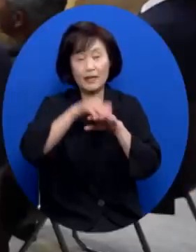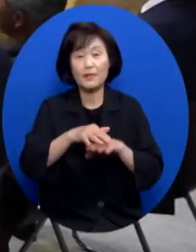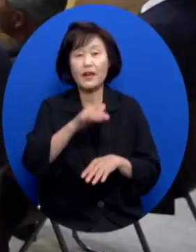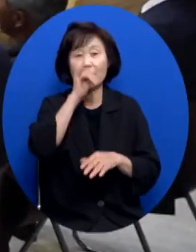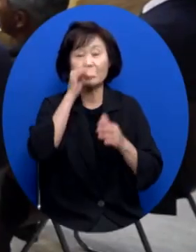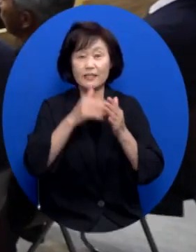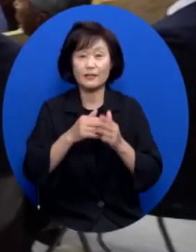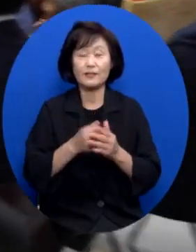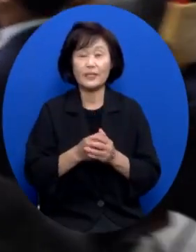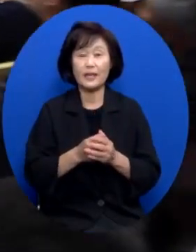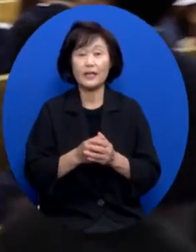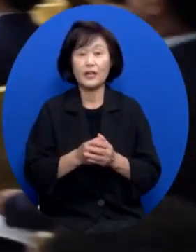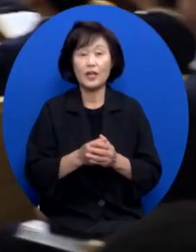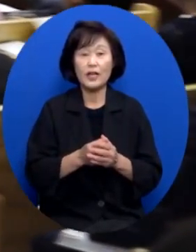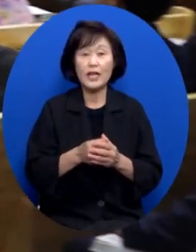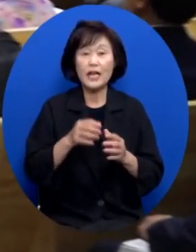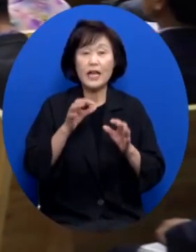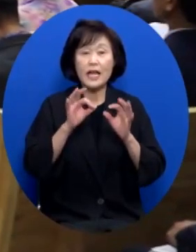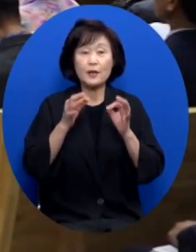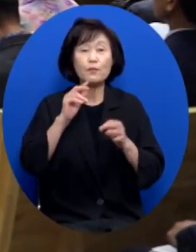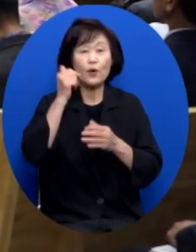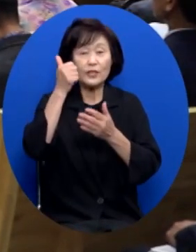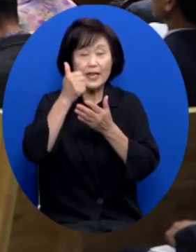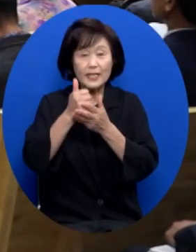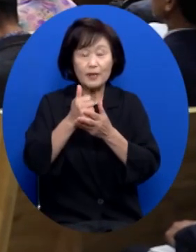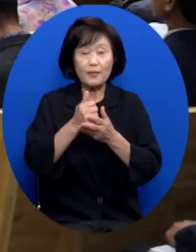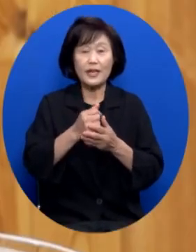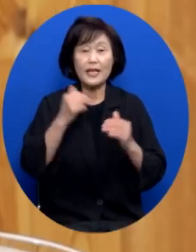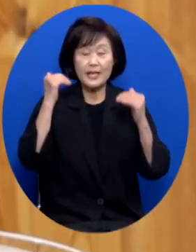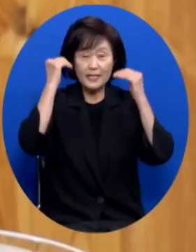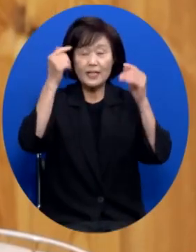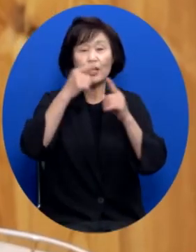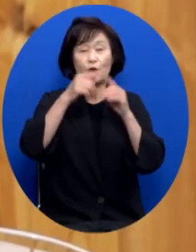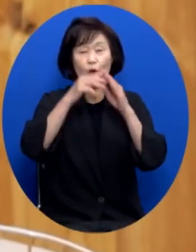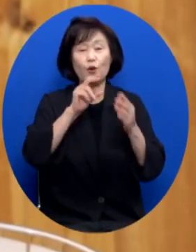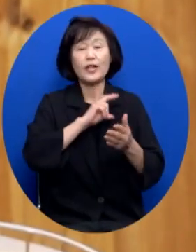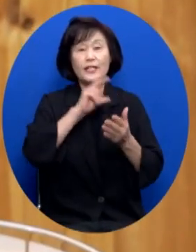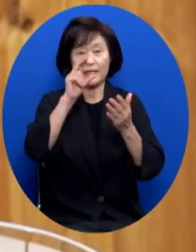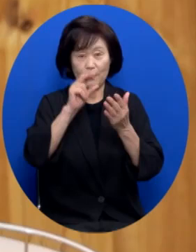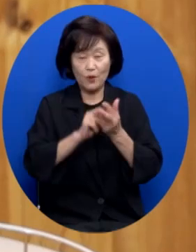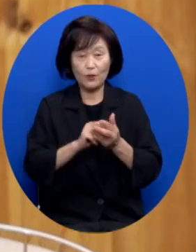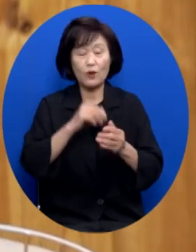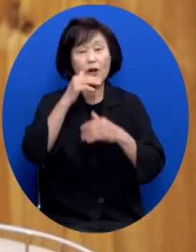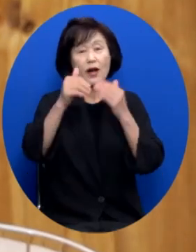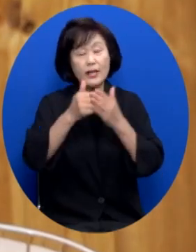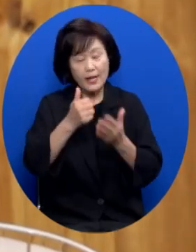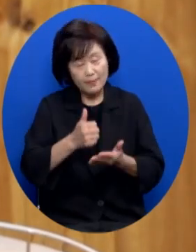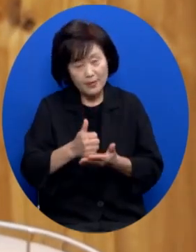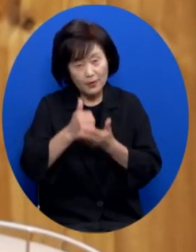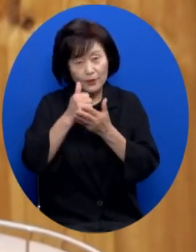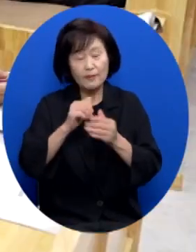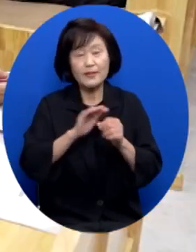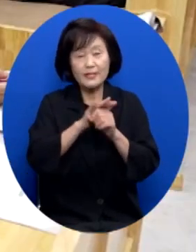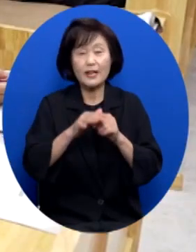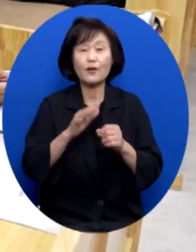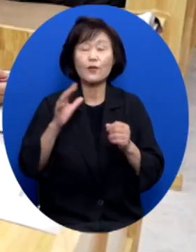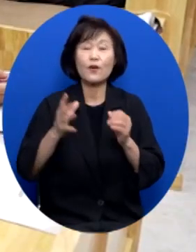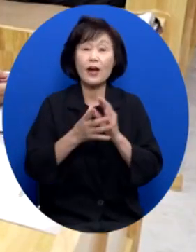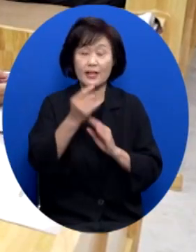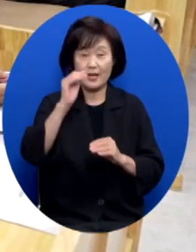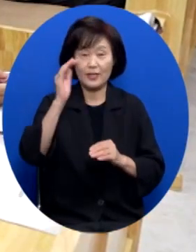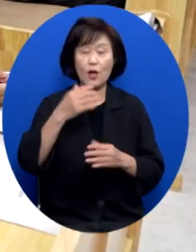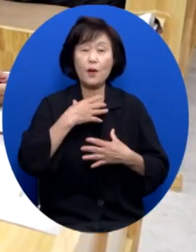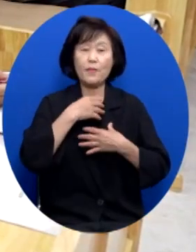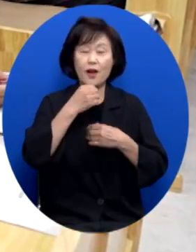예배에서는 용당중앙교회 임종술 목사가 성장하는 교회란 제목으로 하나님을 경외하며 사랑으로 하나 돼